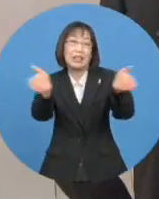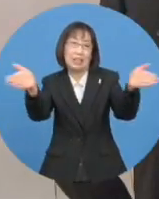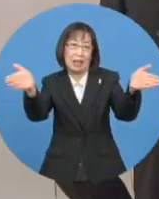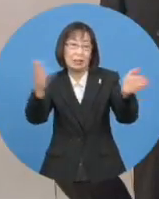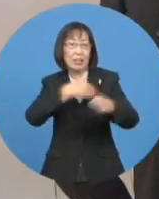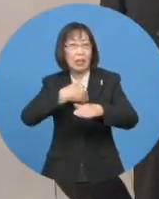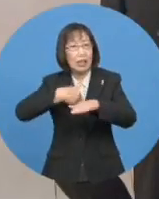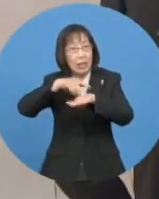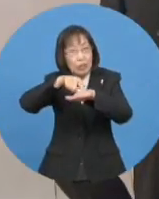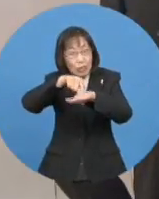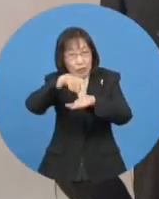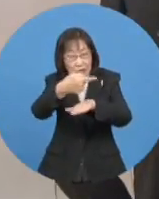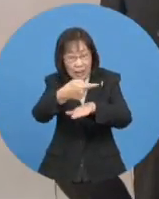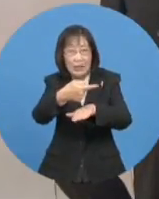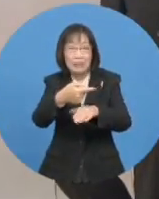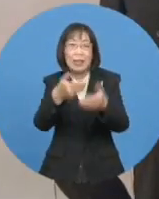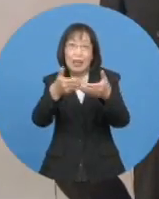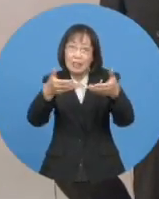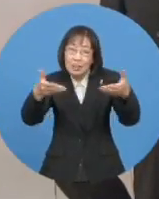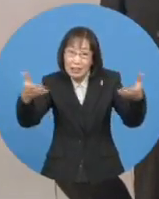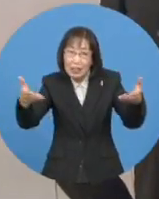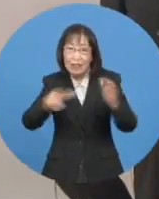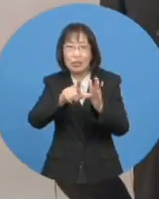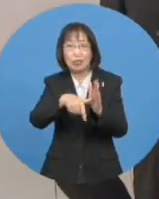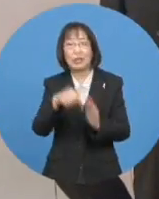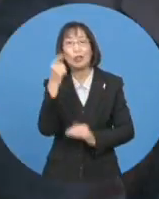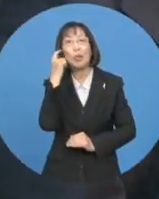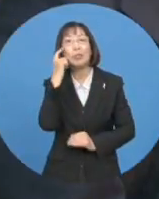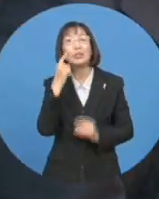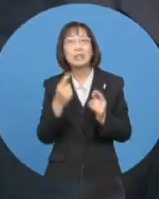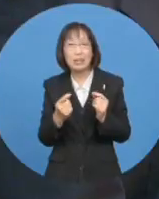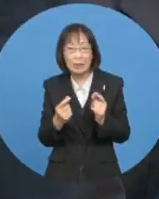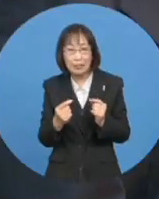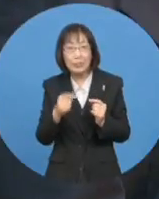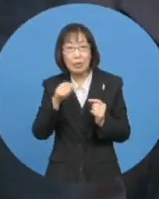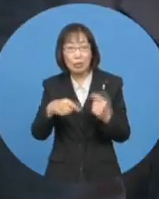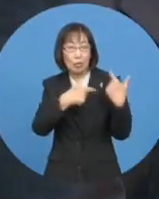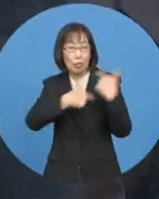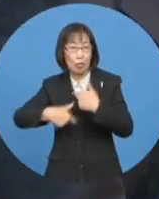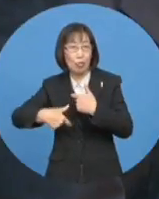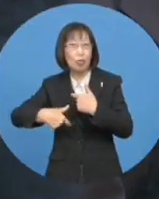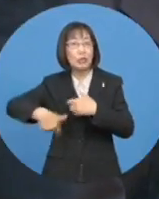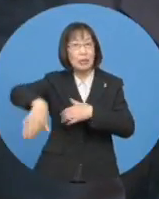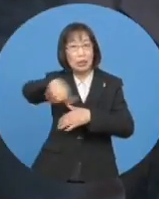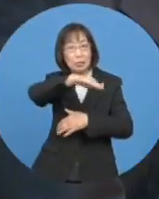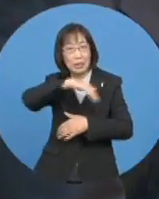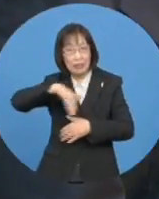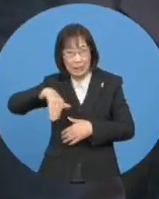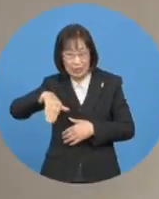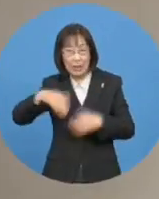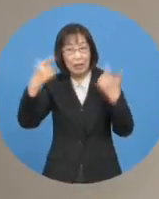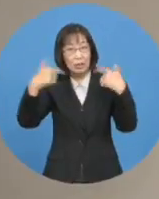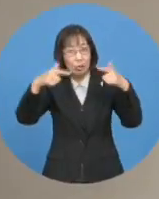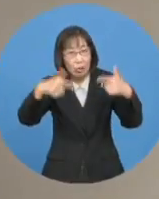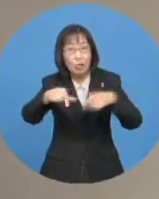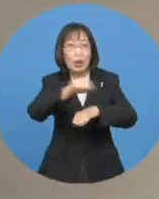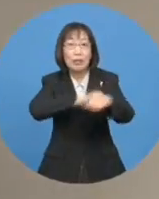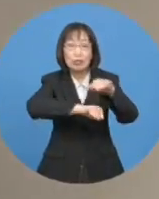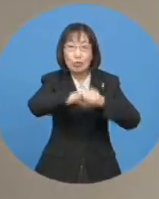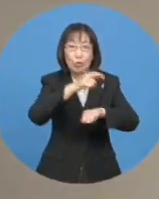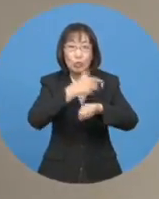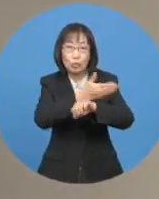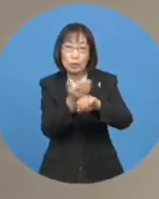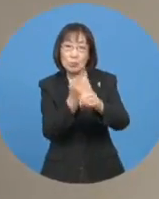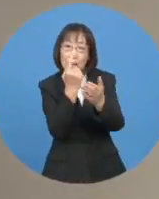性に一番満ち溢れた時代だと思うんですね。その高校生の皆さん方がやはり日頃の活動、徳島だ